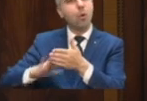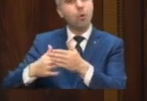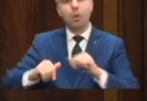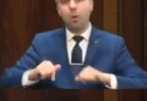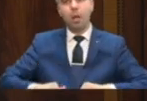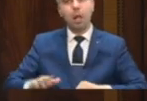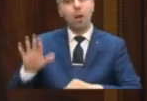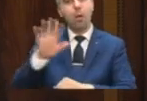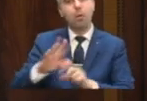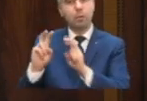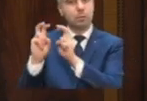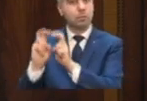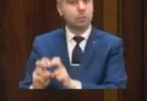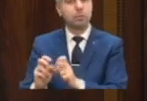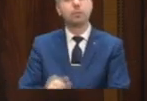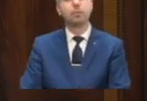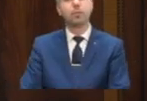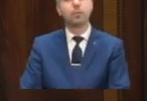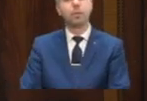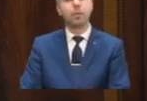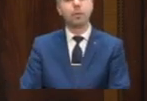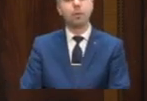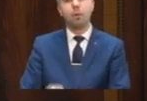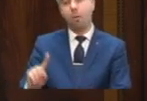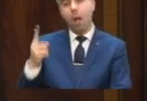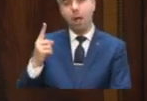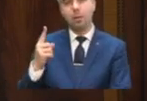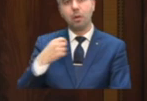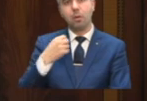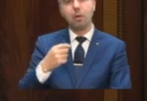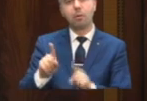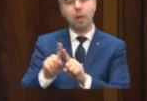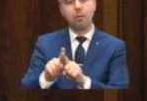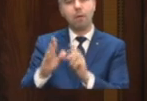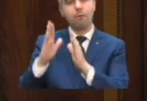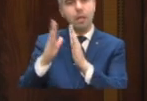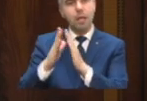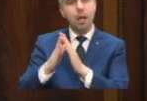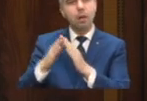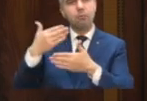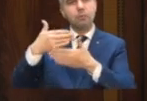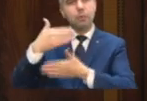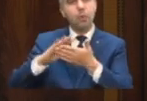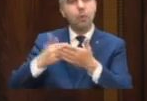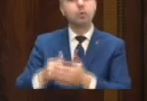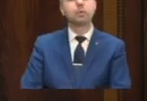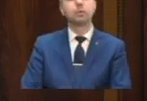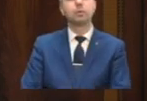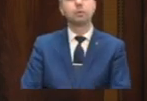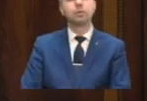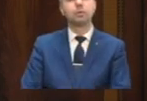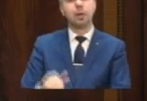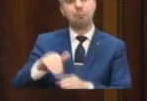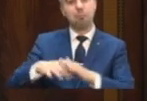استثناء، ولم يسلم منها أي قطاع بما فيه قطاع السكن والتعمير. السيدات والسادة